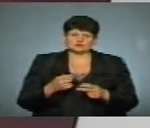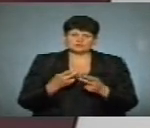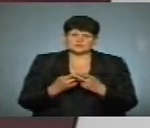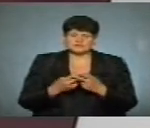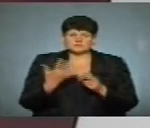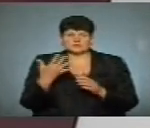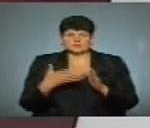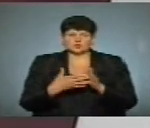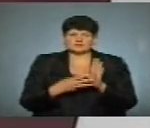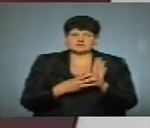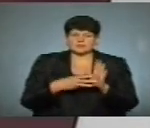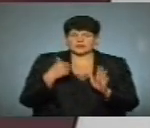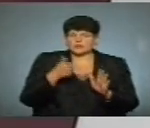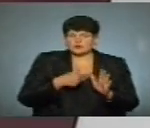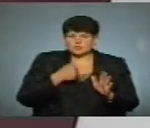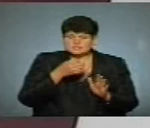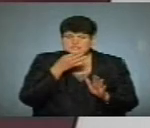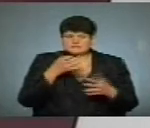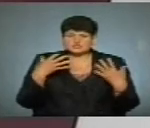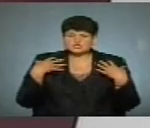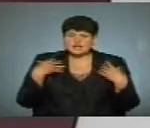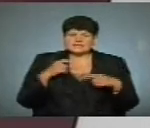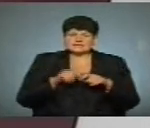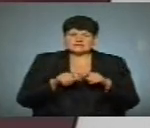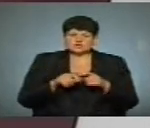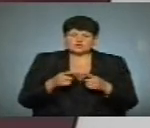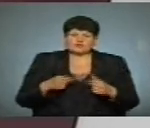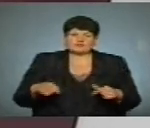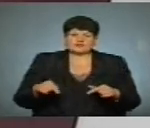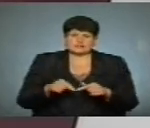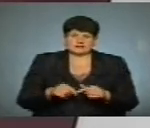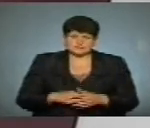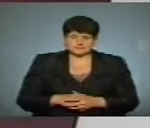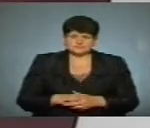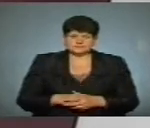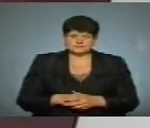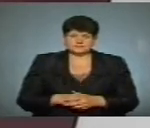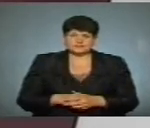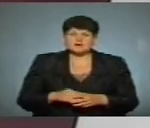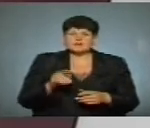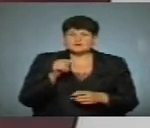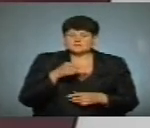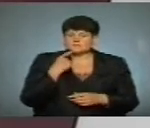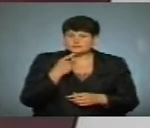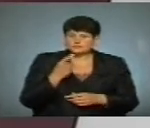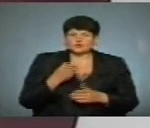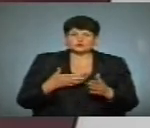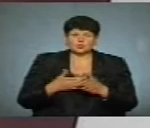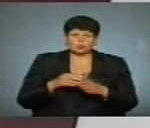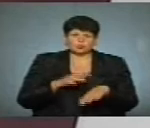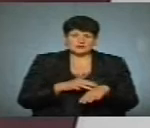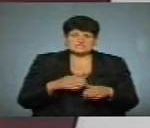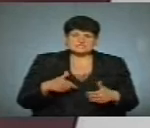до 8 років, розповів начальник слідчого відділення Гусятинської поліції Олександр Янцевич. За його словами, до